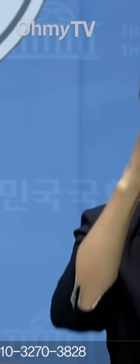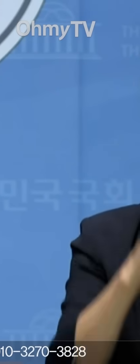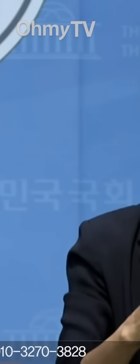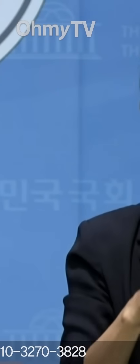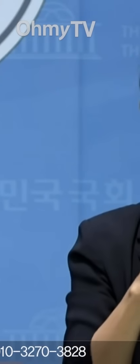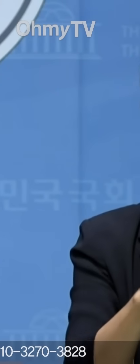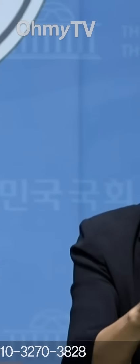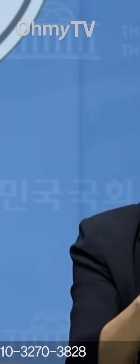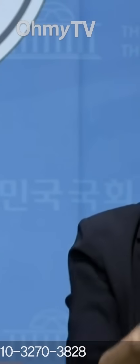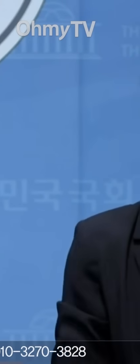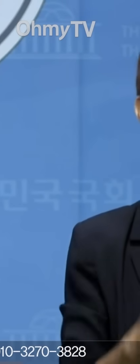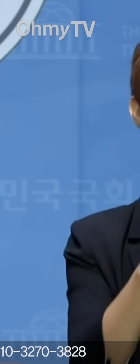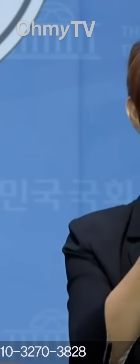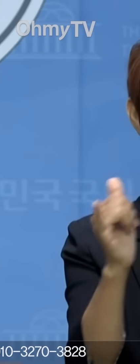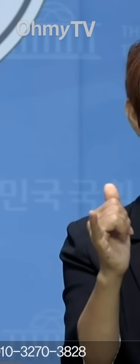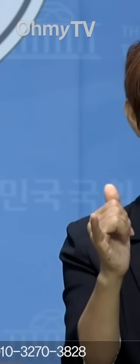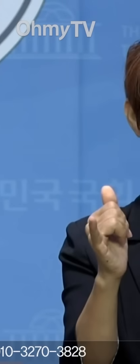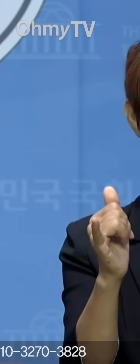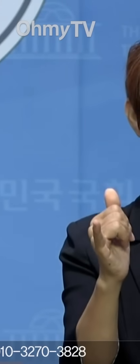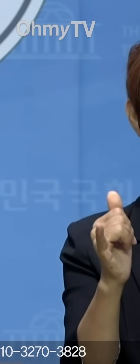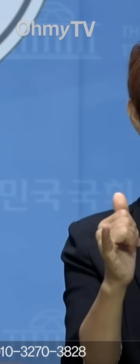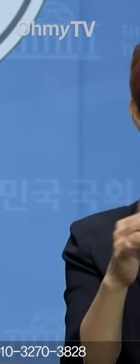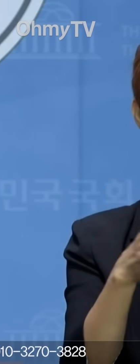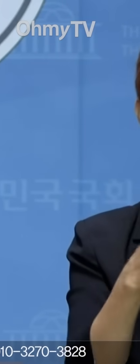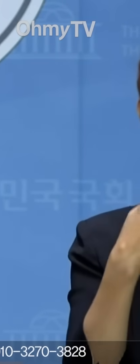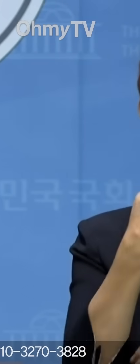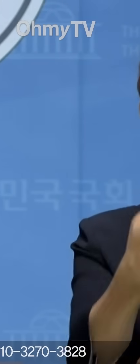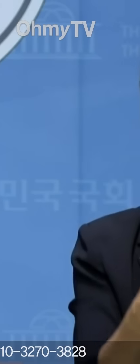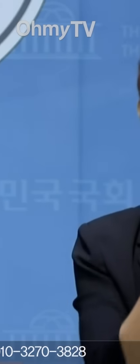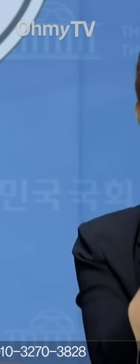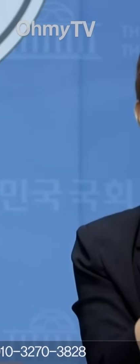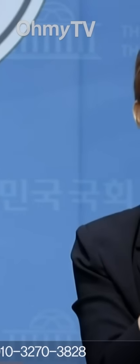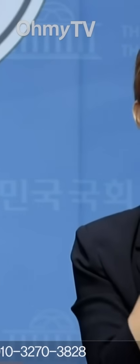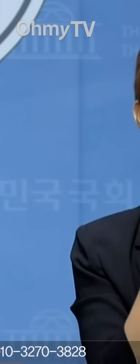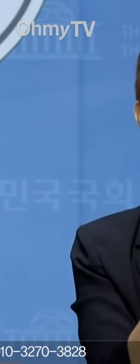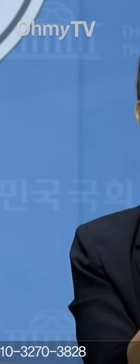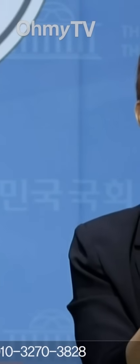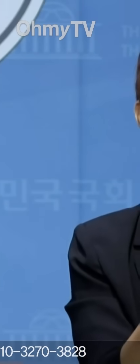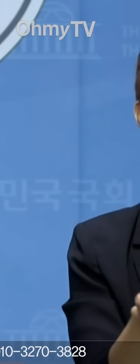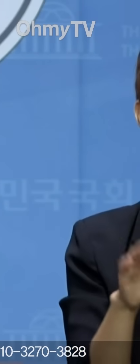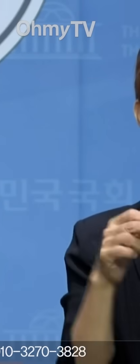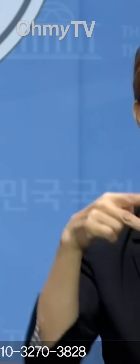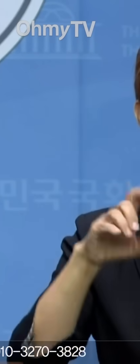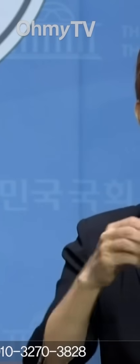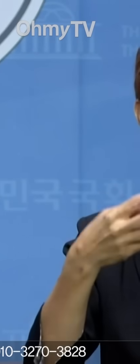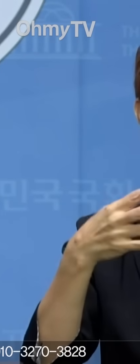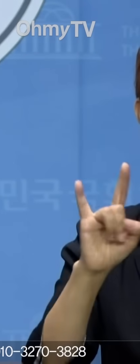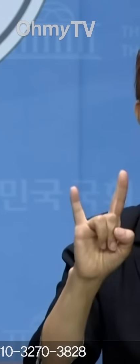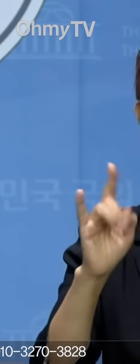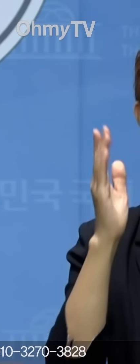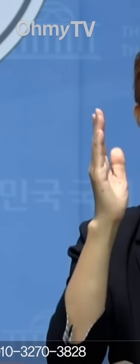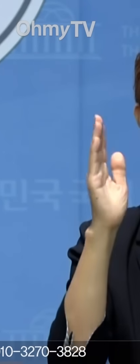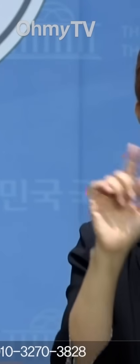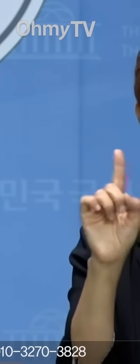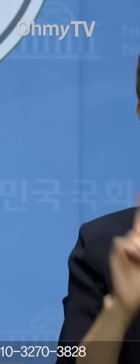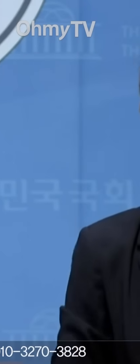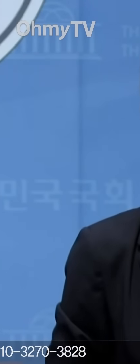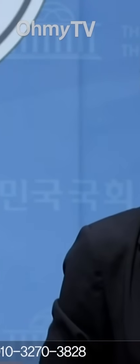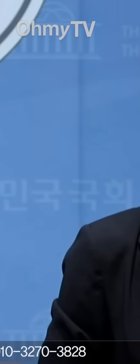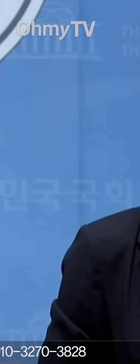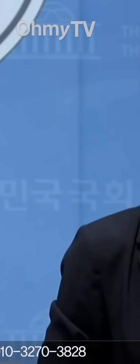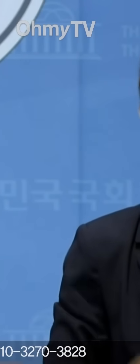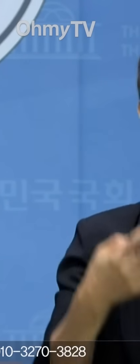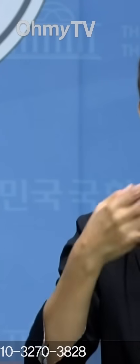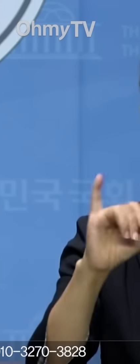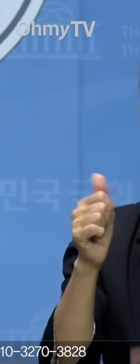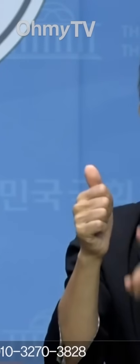대표단 5인에 대한 동향 보고만 있을 뿐입니다. 김성태의 진술에 따르면